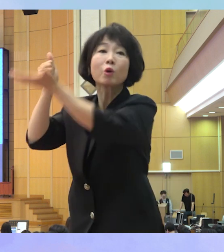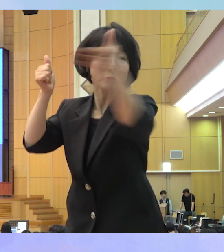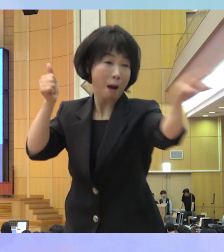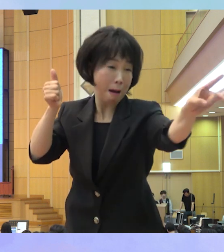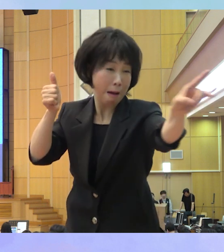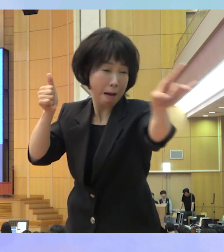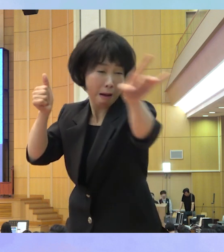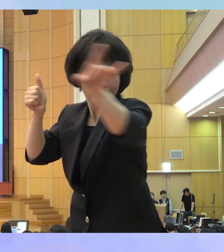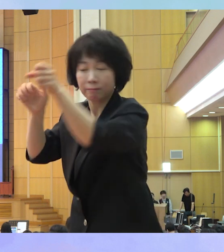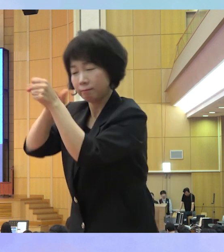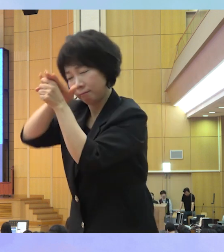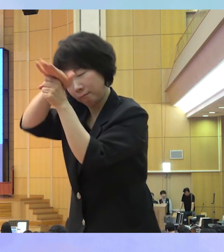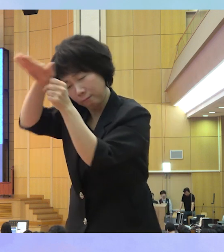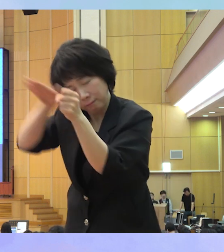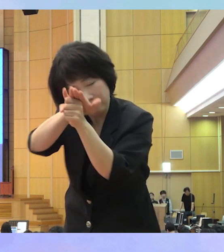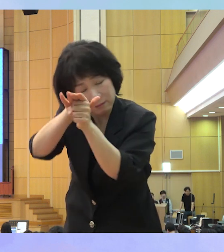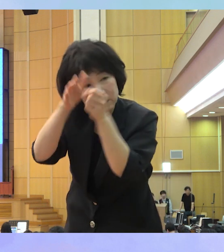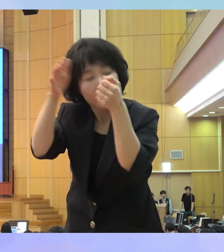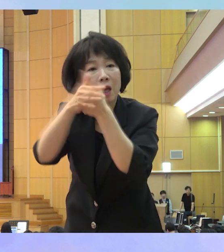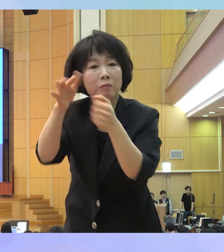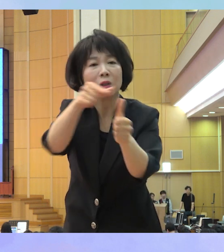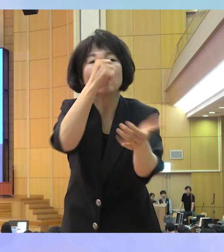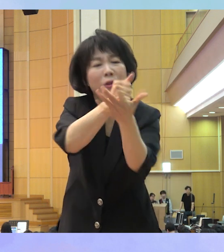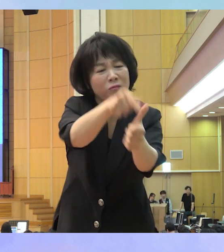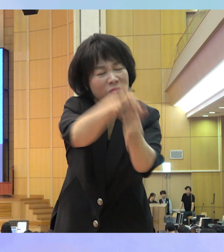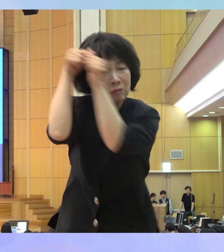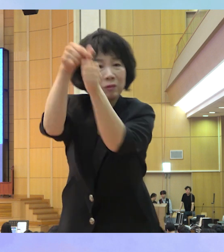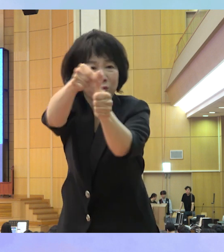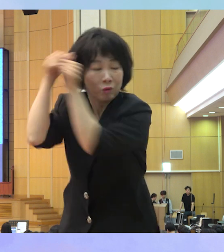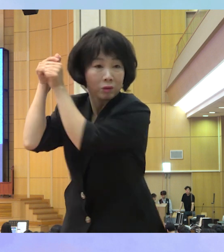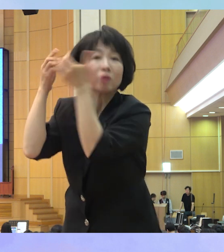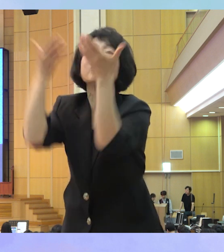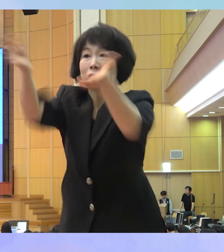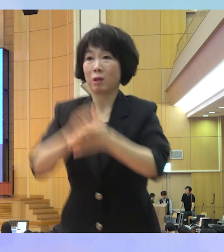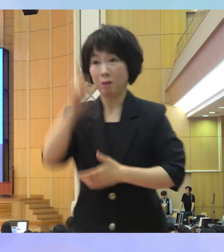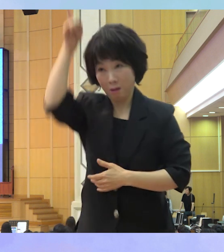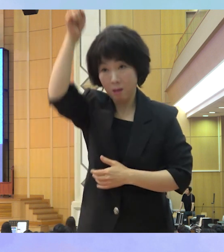이처럼 사랑하사. 그게 하나님의 사랑입니다.